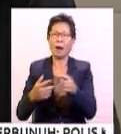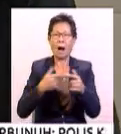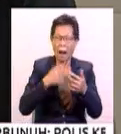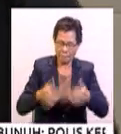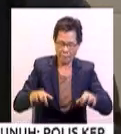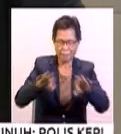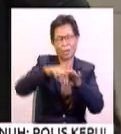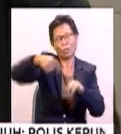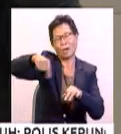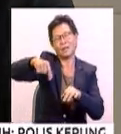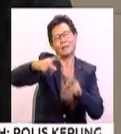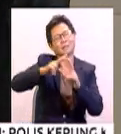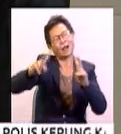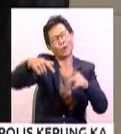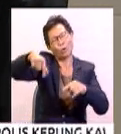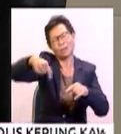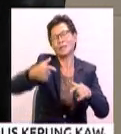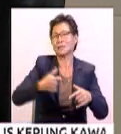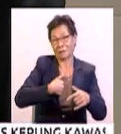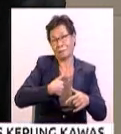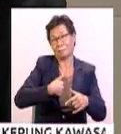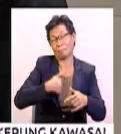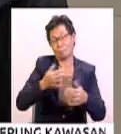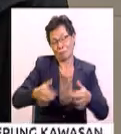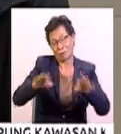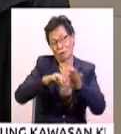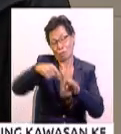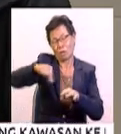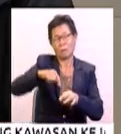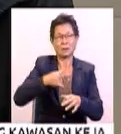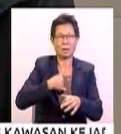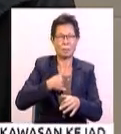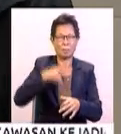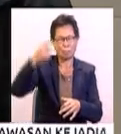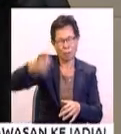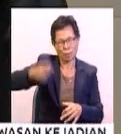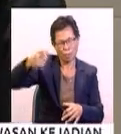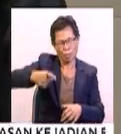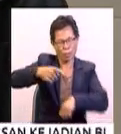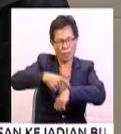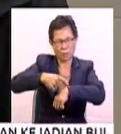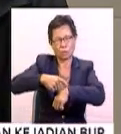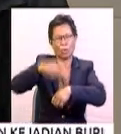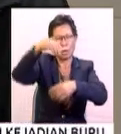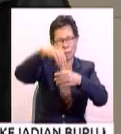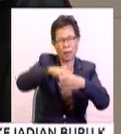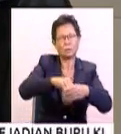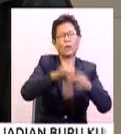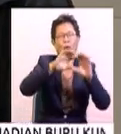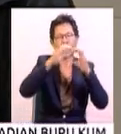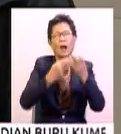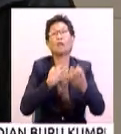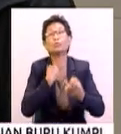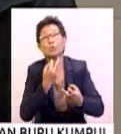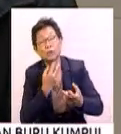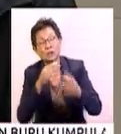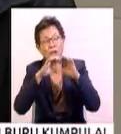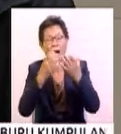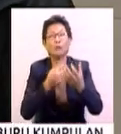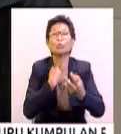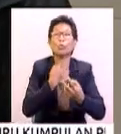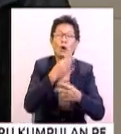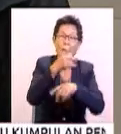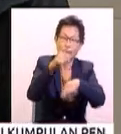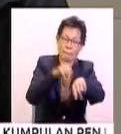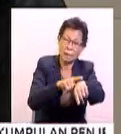pentingkan kualiti sangat sampai Amir rasa macam ia perlukan masa. Amir masuk kelas vokal, Amir dalam masa yang sama